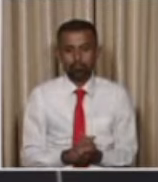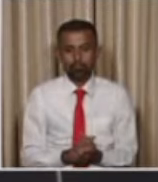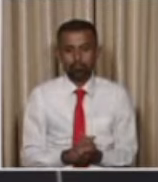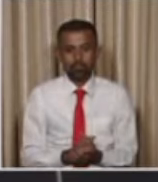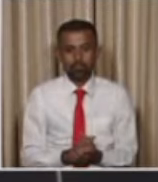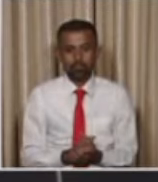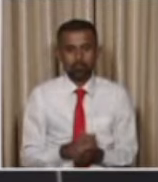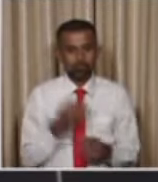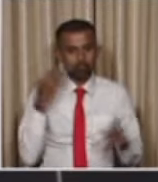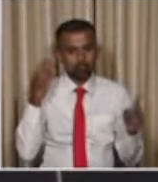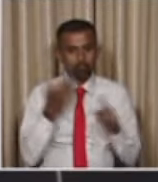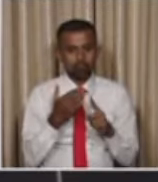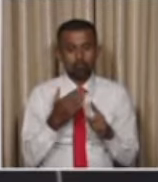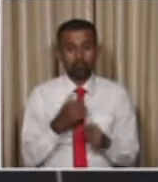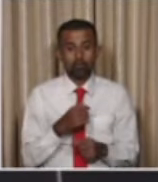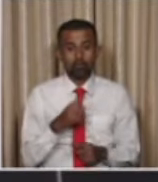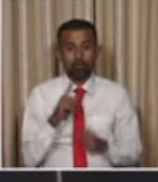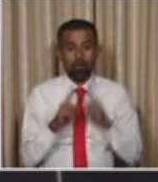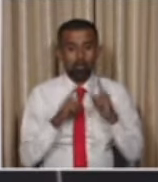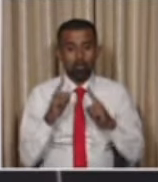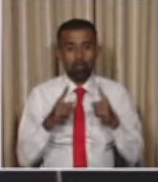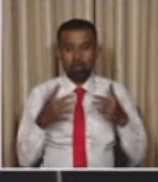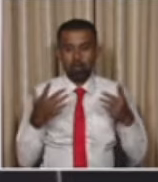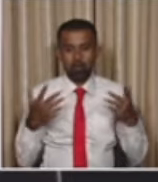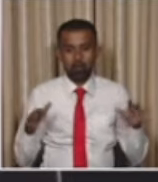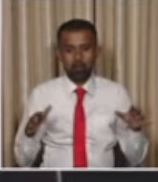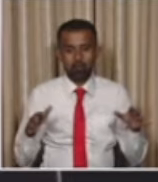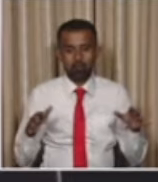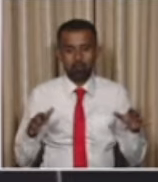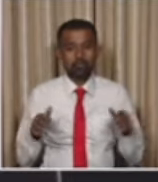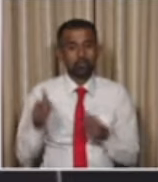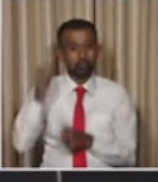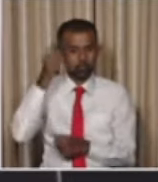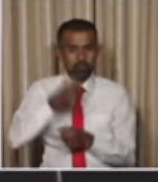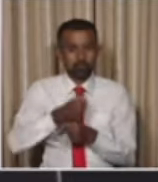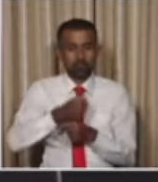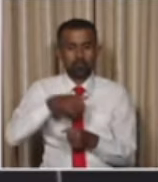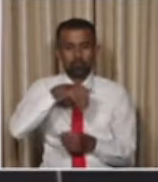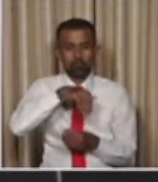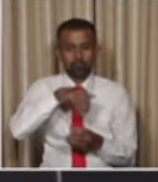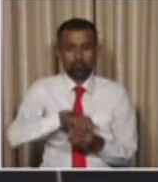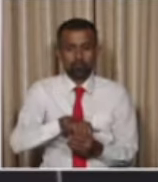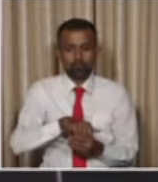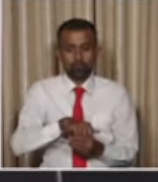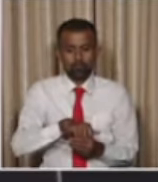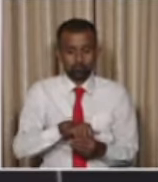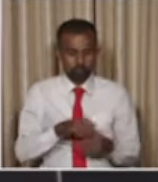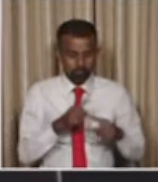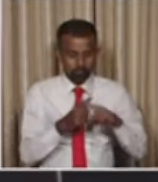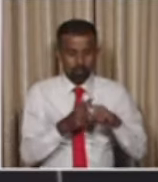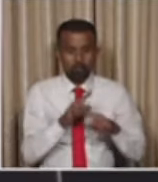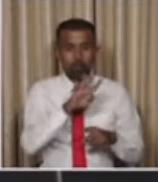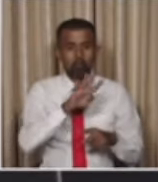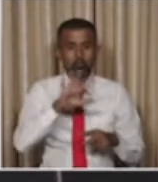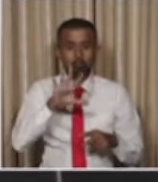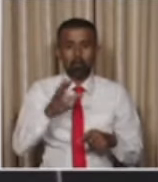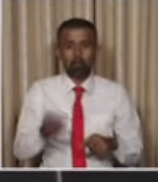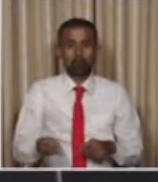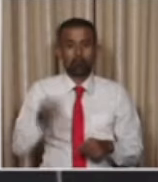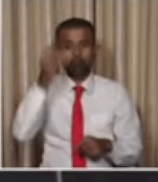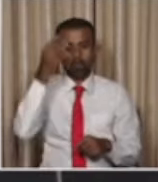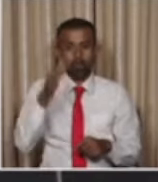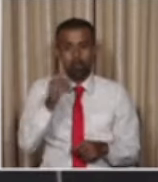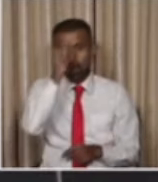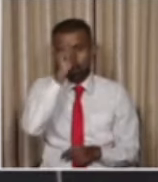මේ පිළිබඳ විශාල ආණ්ඩුවලයක් ගෙන ගියා ගිය ආණ්ඩු කාලේ. දැන් මේට වඩා හතර පහ ගුණයකින් වැඩි විශාල